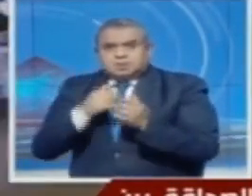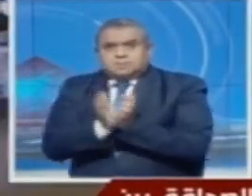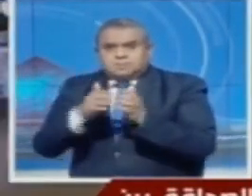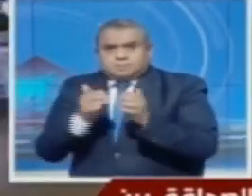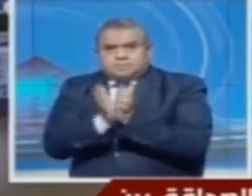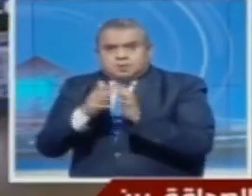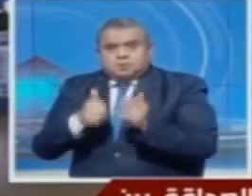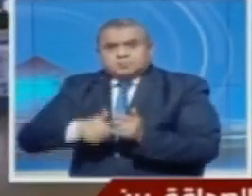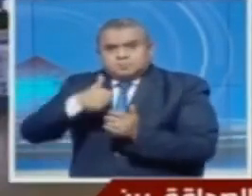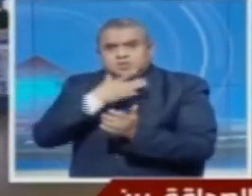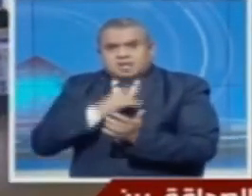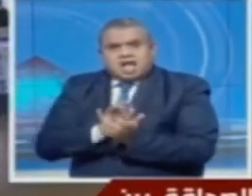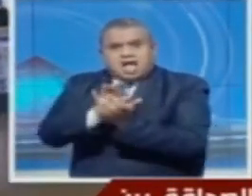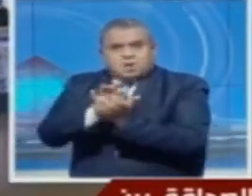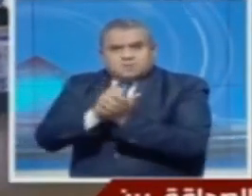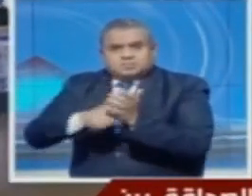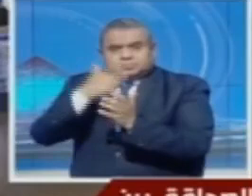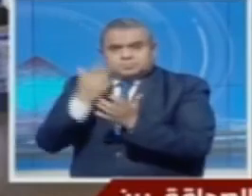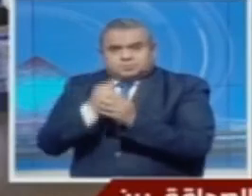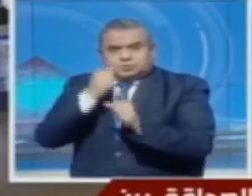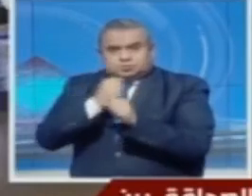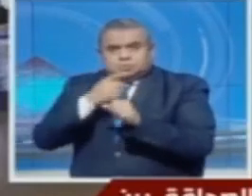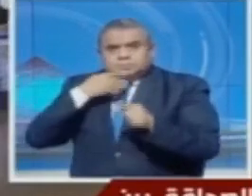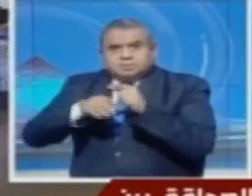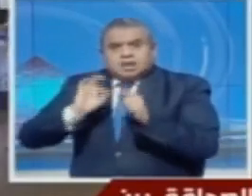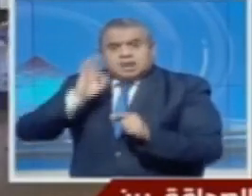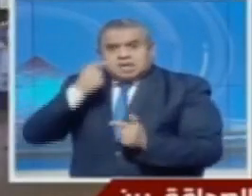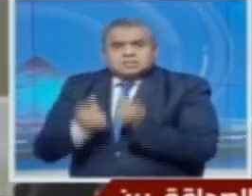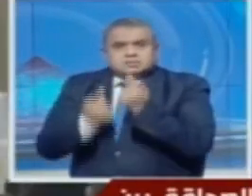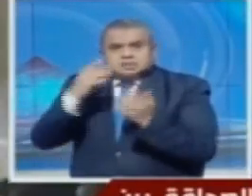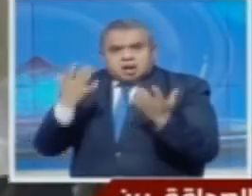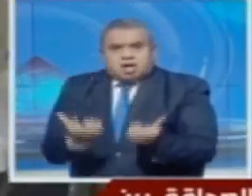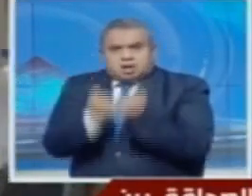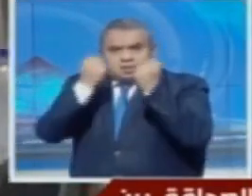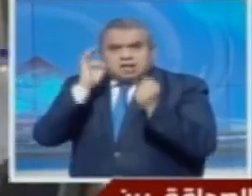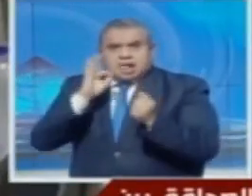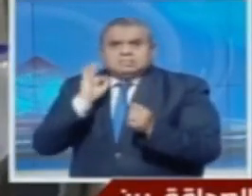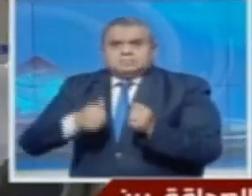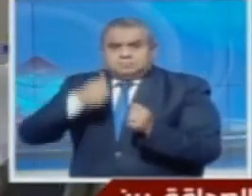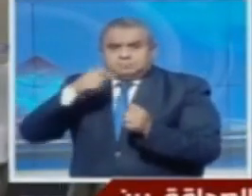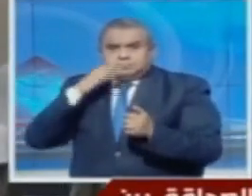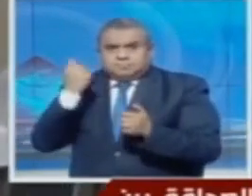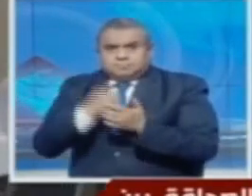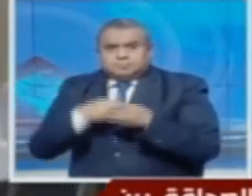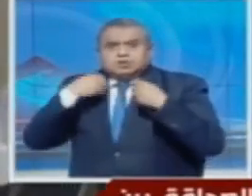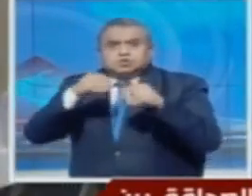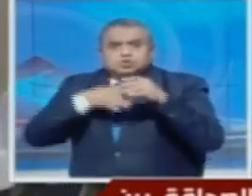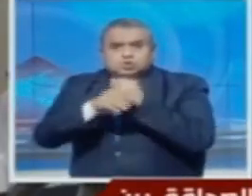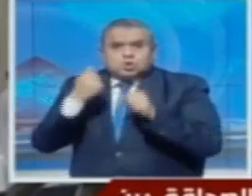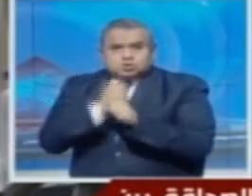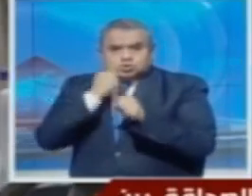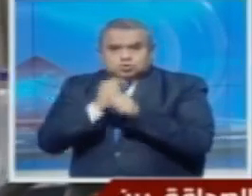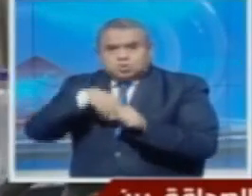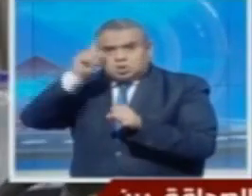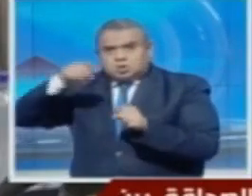مجموعة من الحوافز لعدد من القطاعات من بينها القطاع الزراعي، بحيث يتم العمل على تعميم